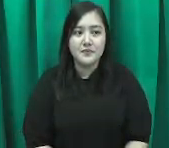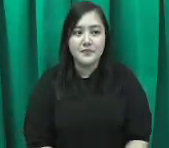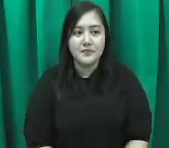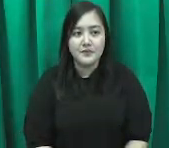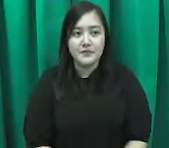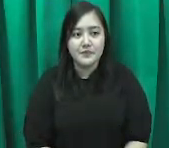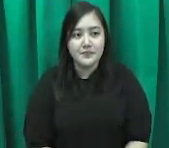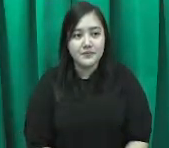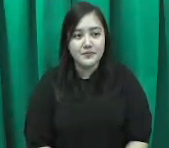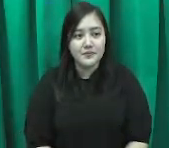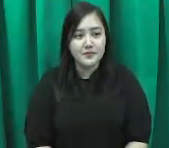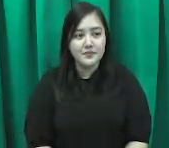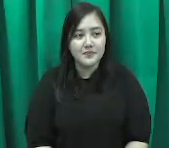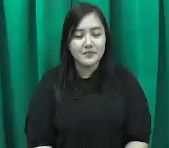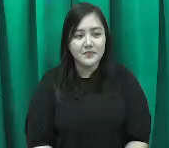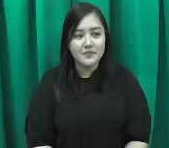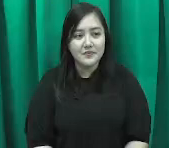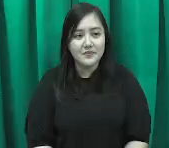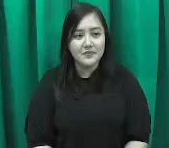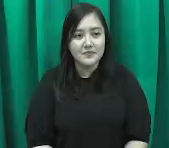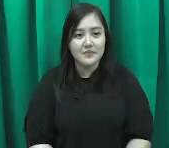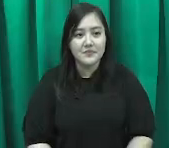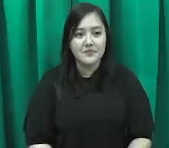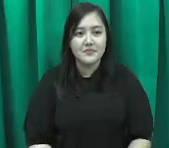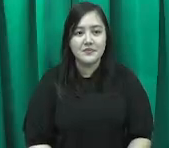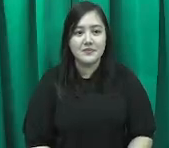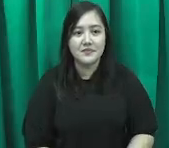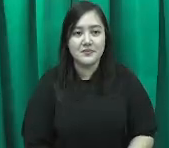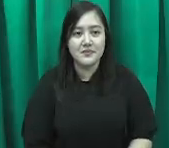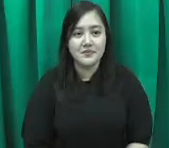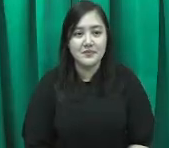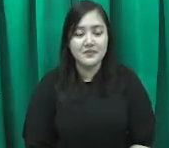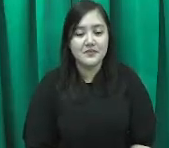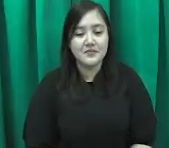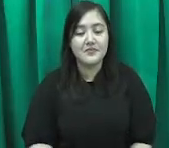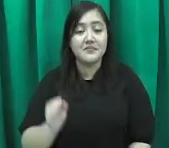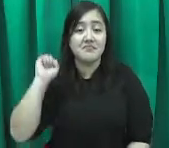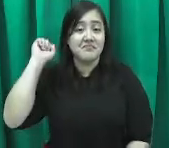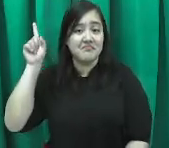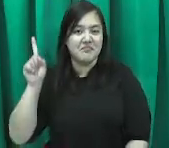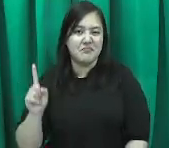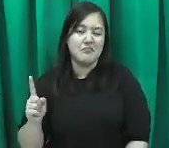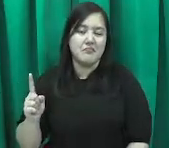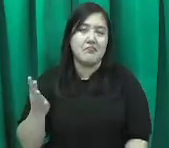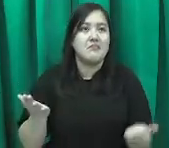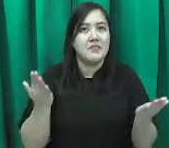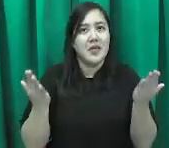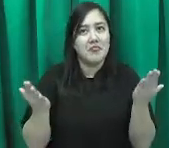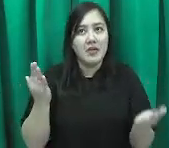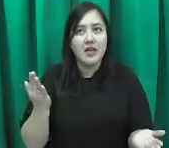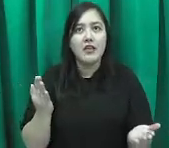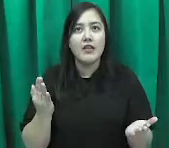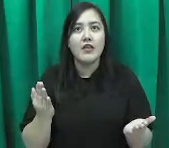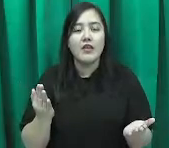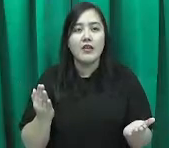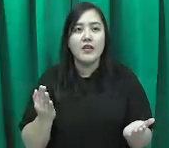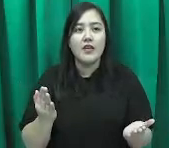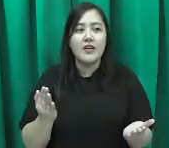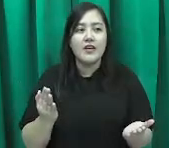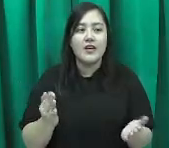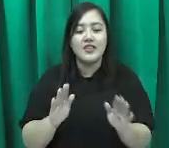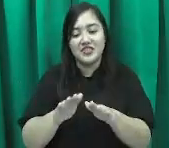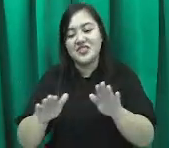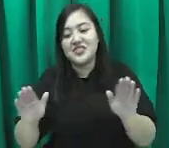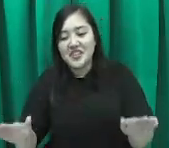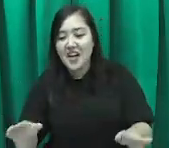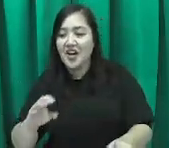nyo, para Sabado weekend naman eh. Yeah. Mm. Yung pagkakataon nyo, ikaw naman, wife, pwede ka makipag, Maritesa.